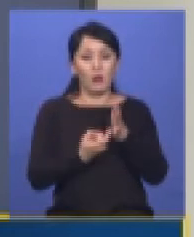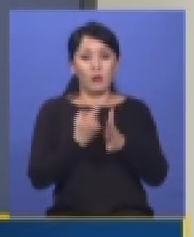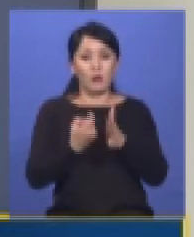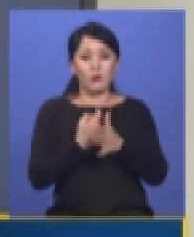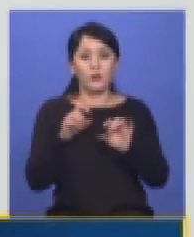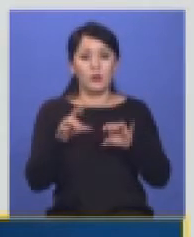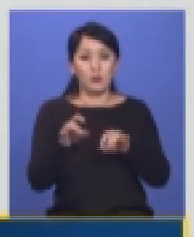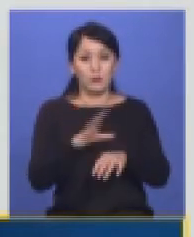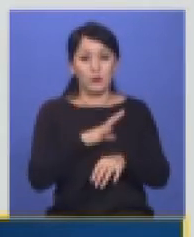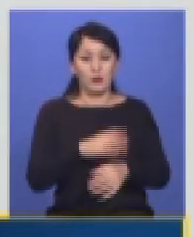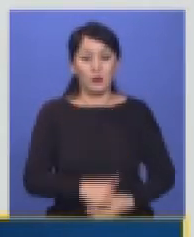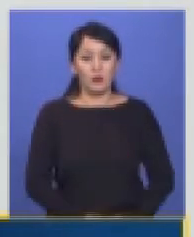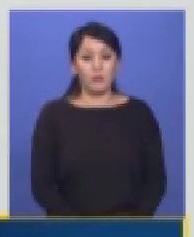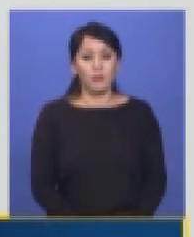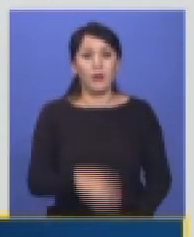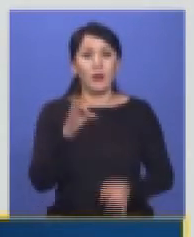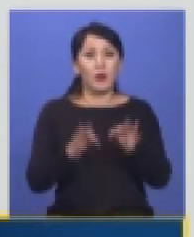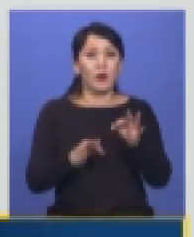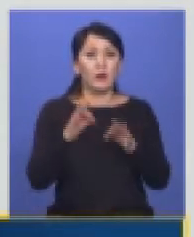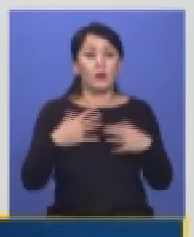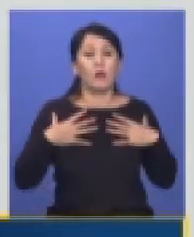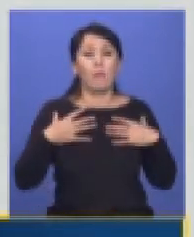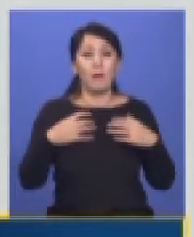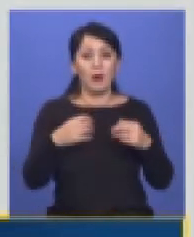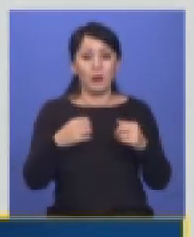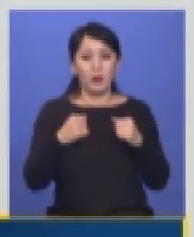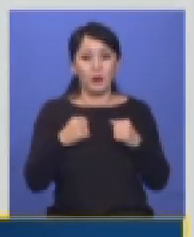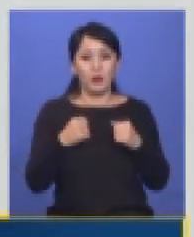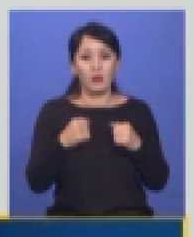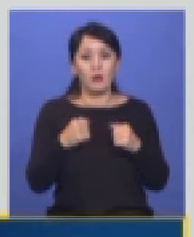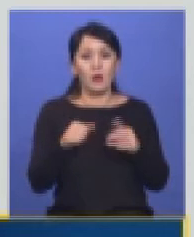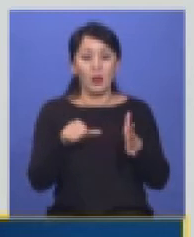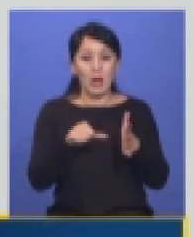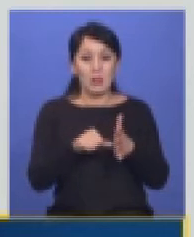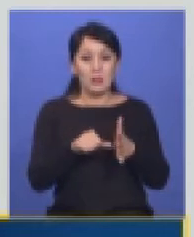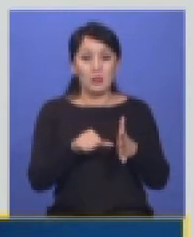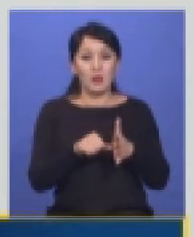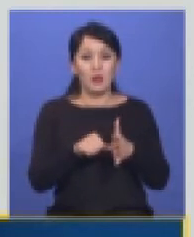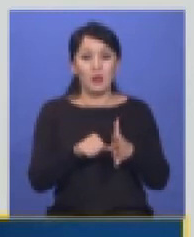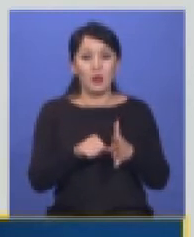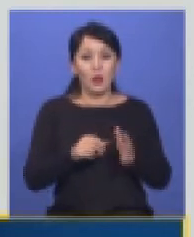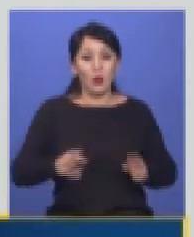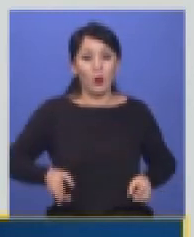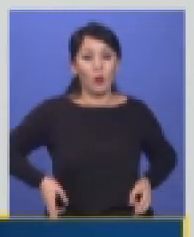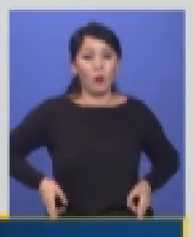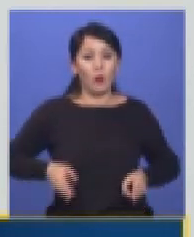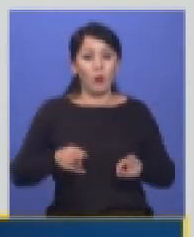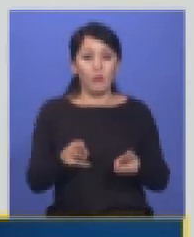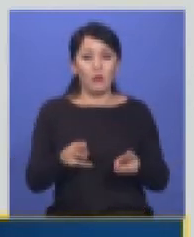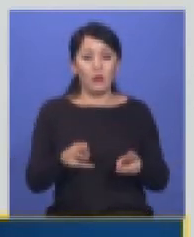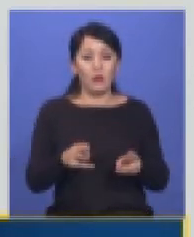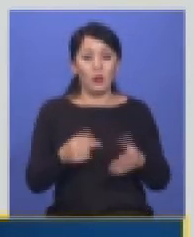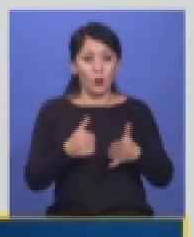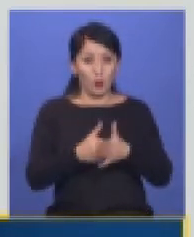де тоқталды. Спорт басқармасы және денсаулық басқармасының басшыларына қатысты қылмыстық істер